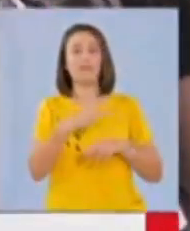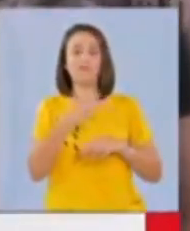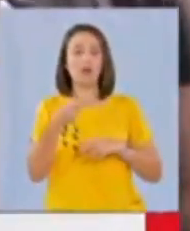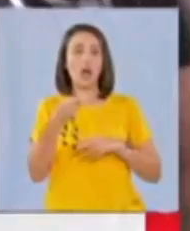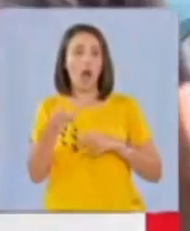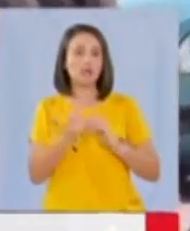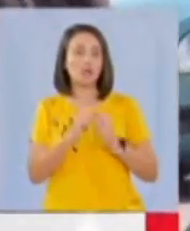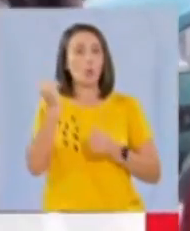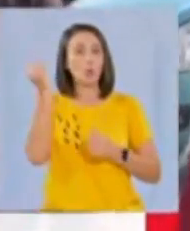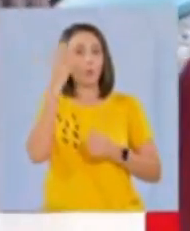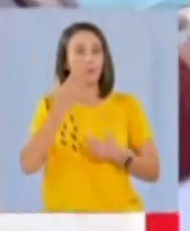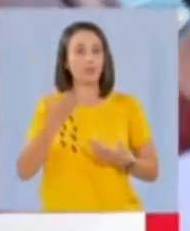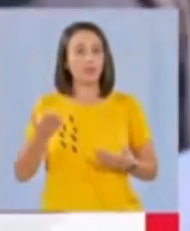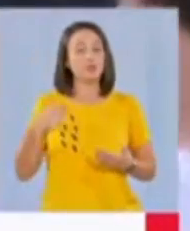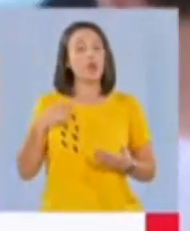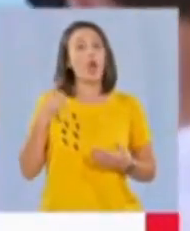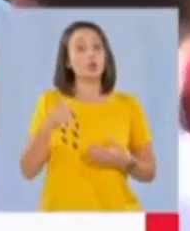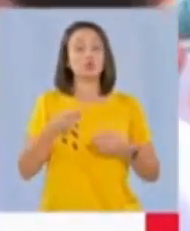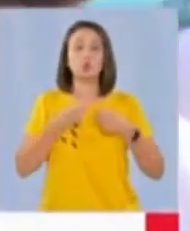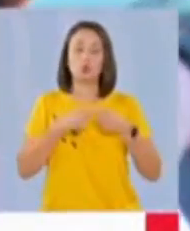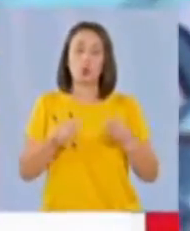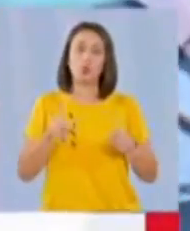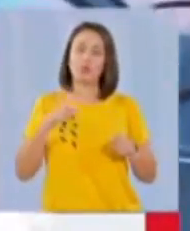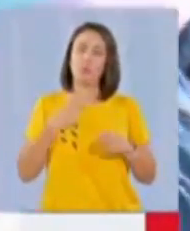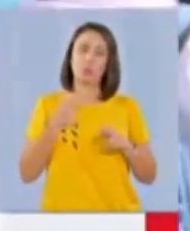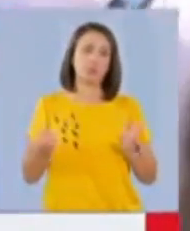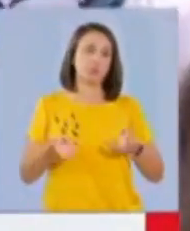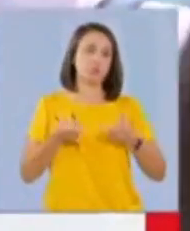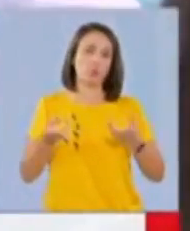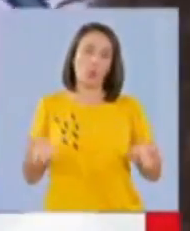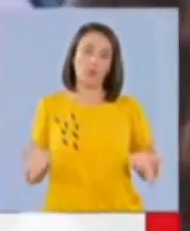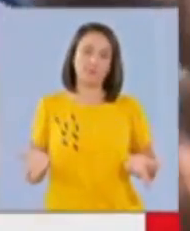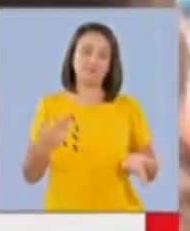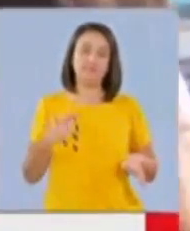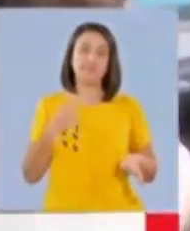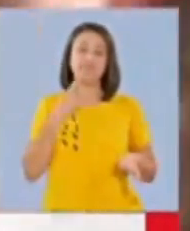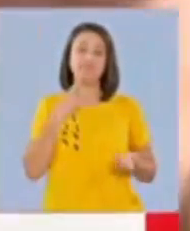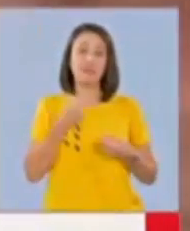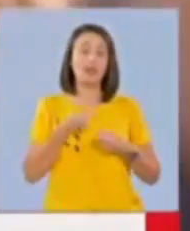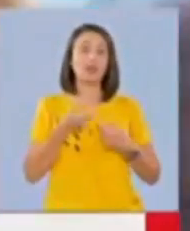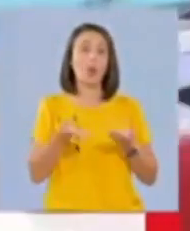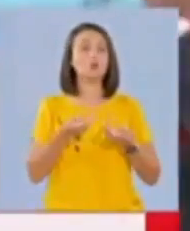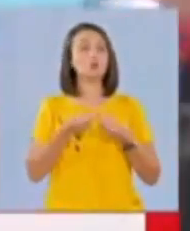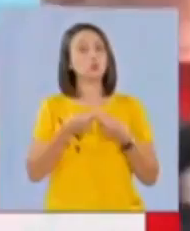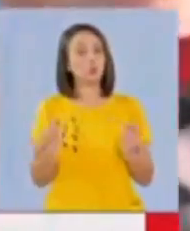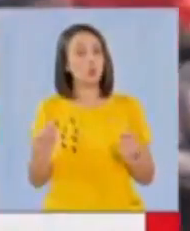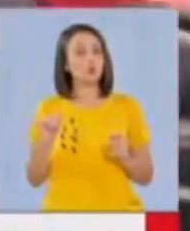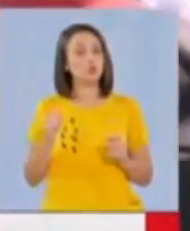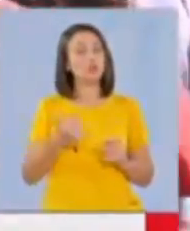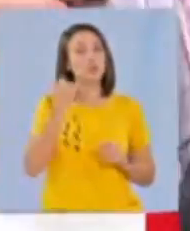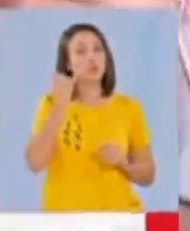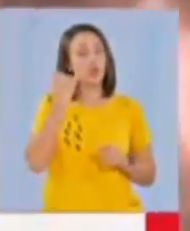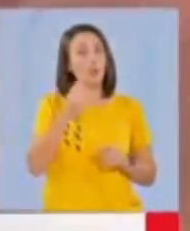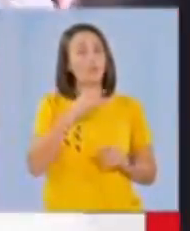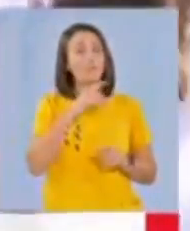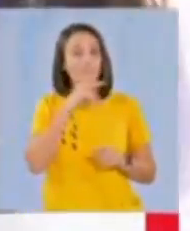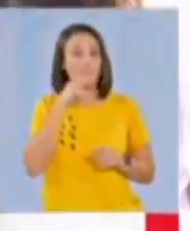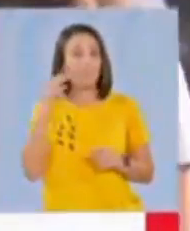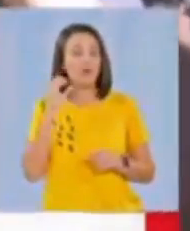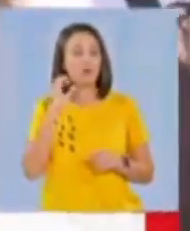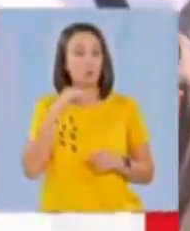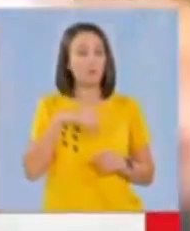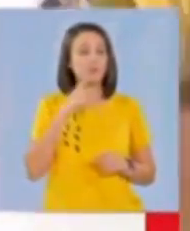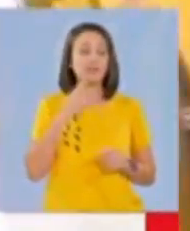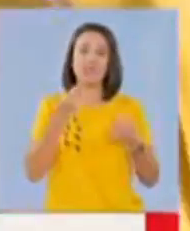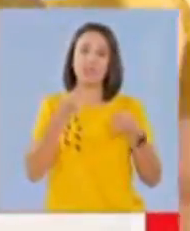gaze sau fără lumină, iar atunci totul devine foarte ușor. Se dau toate datele și, în scenariul preferat de infractori, se